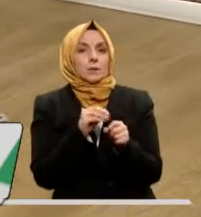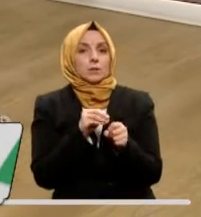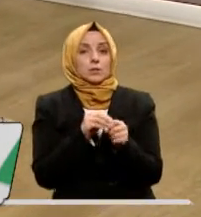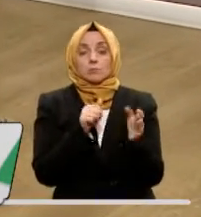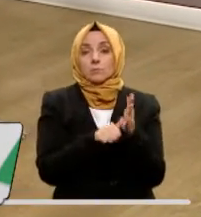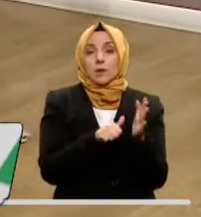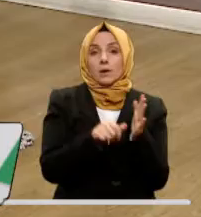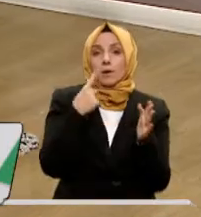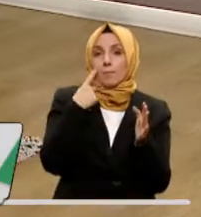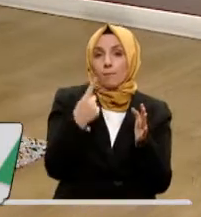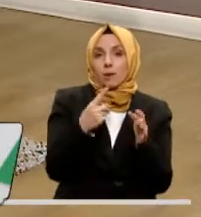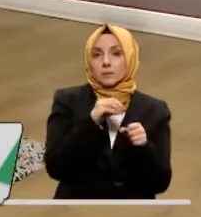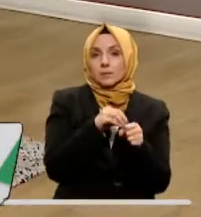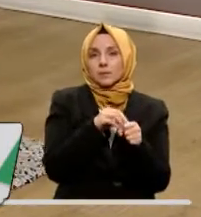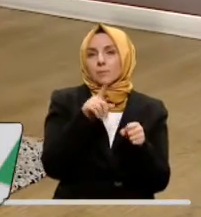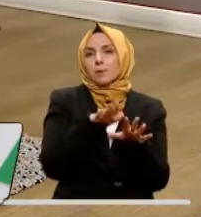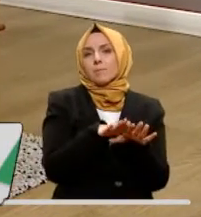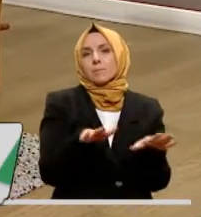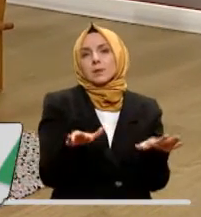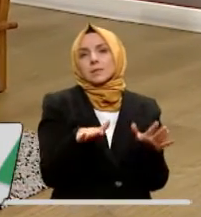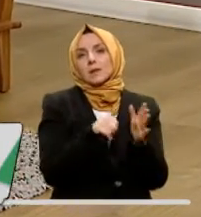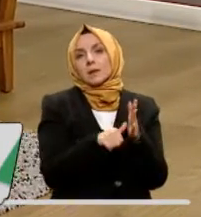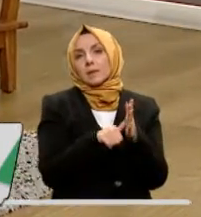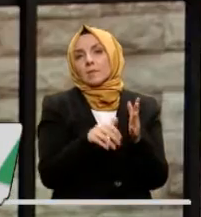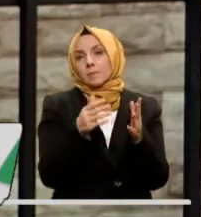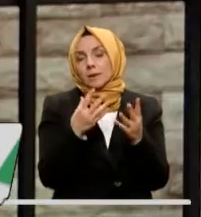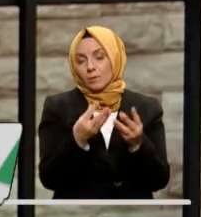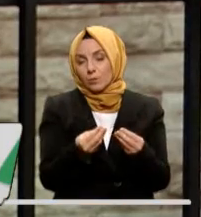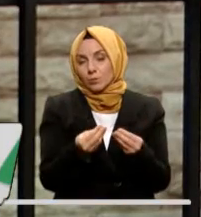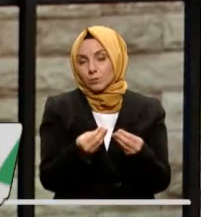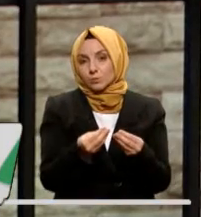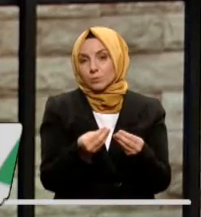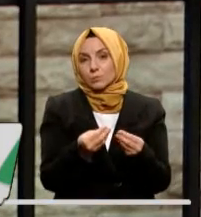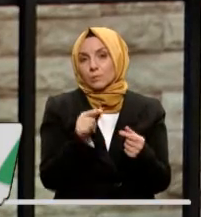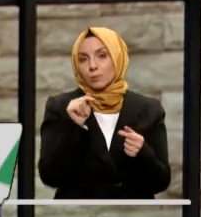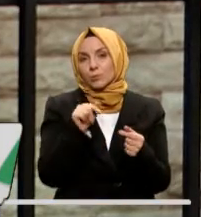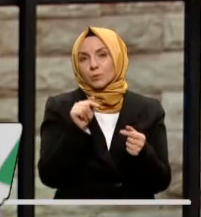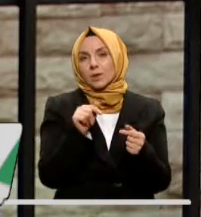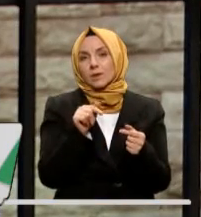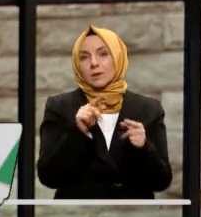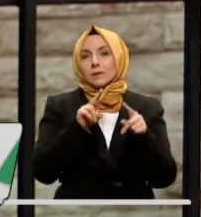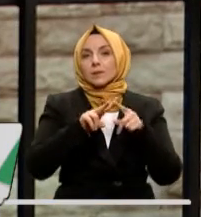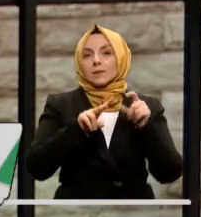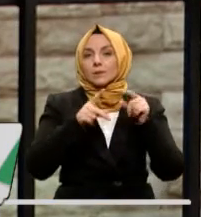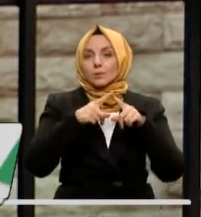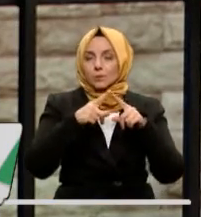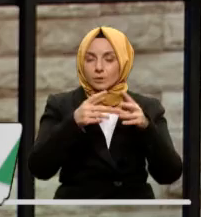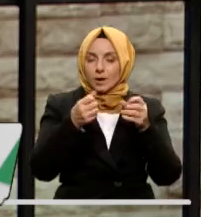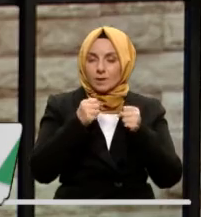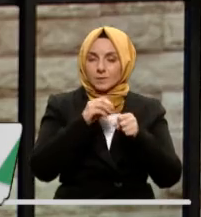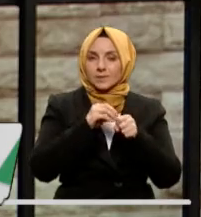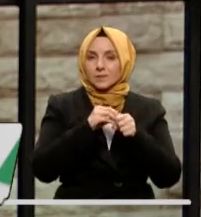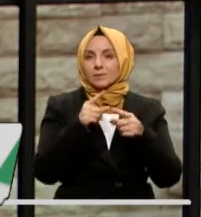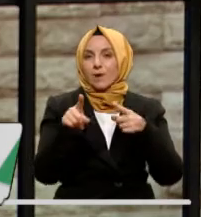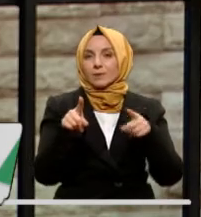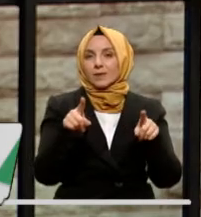takvim masa takvimi Bunun dışında yine masasında not alabileceği takvimler farklı şekillerde takvimi müziği yaparak